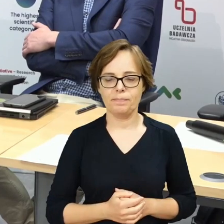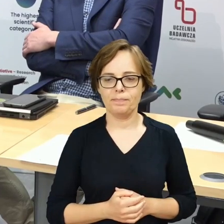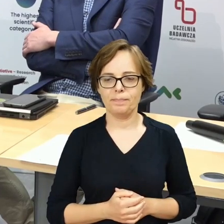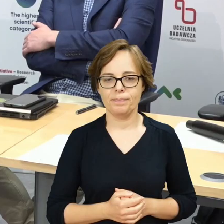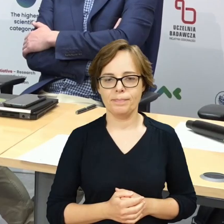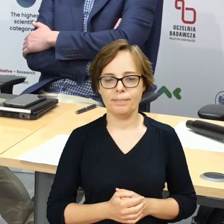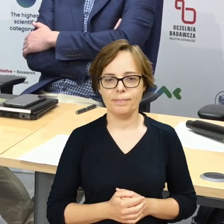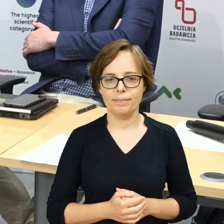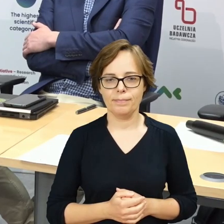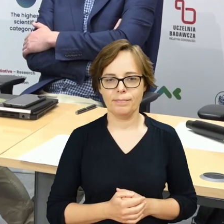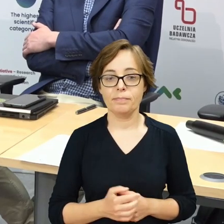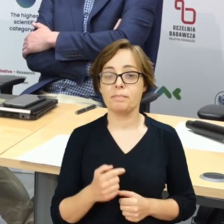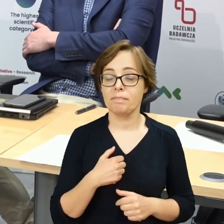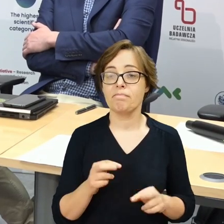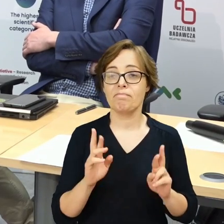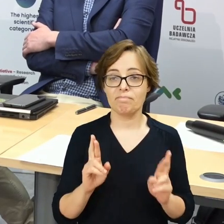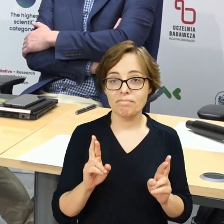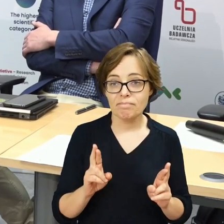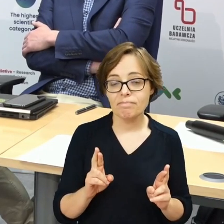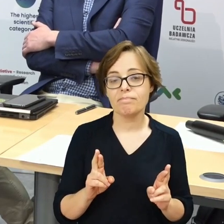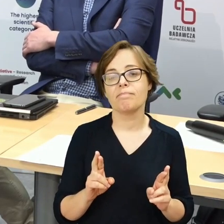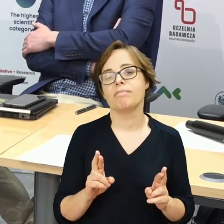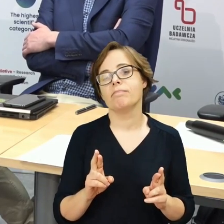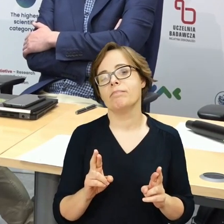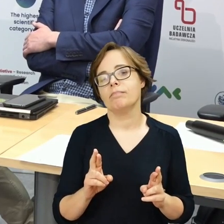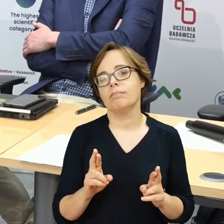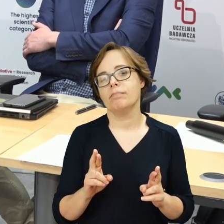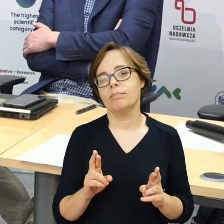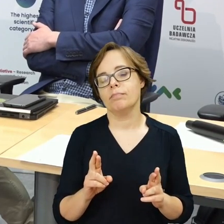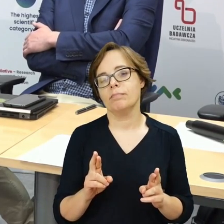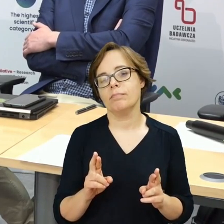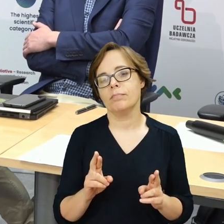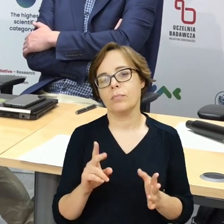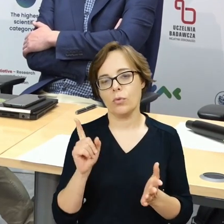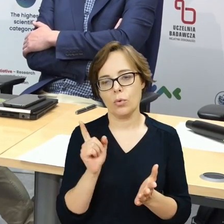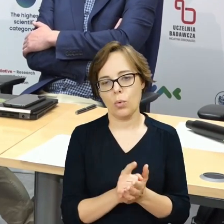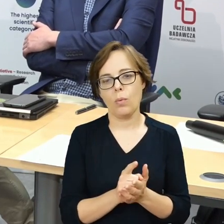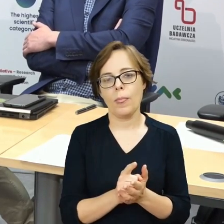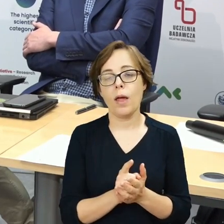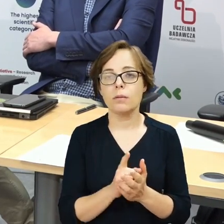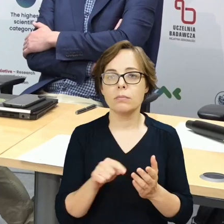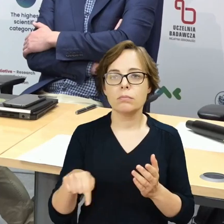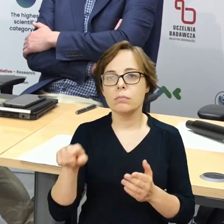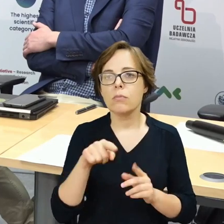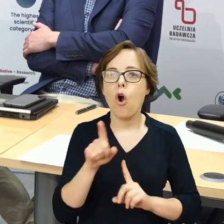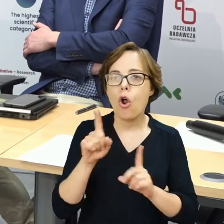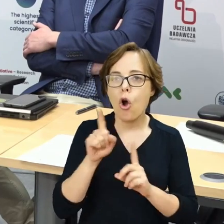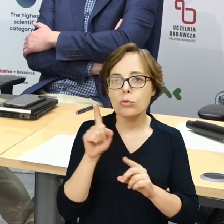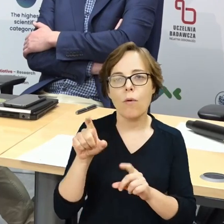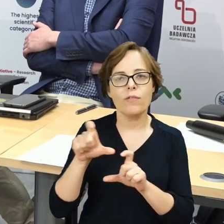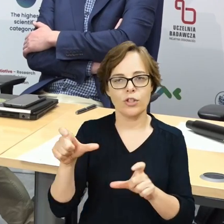liczę na to, że będziemy mogli rzeczywiście dokończyć te twórcze rozmowy w trakcie poczęstunku.